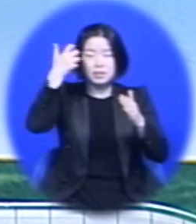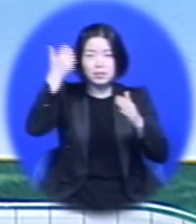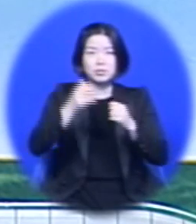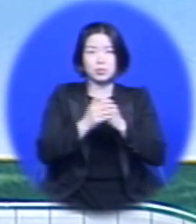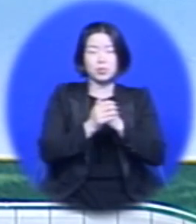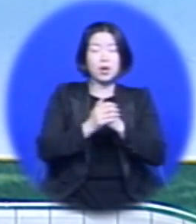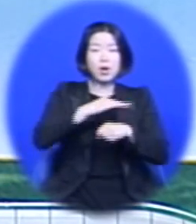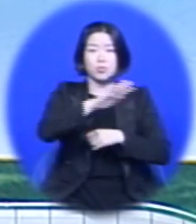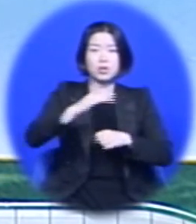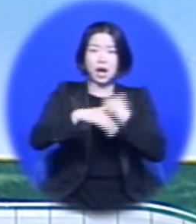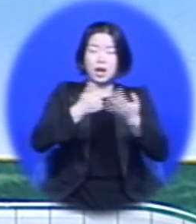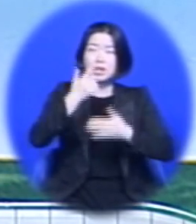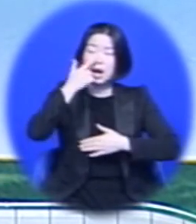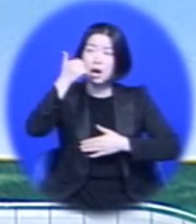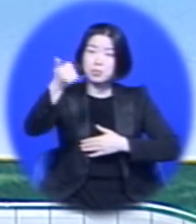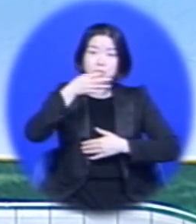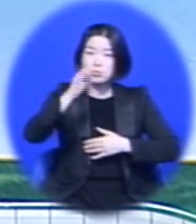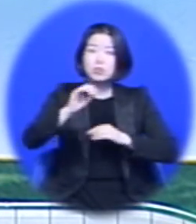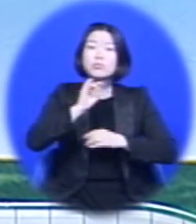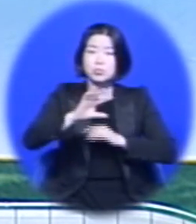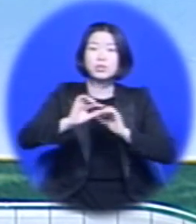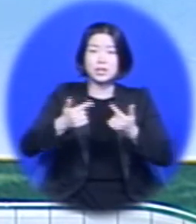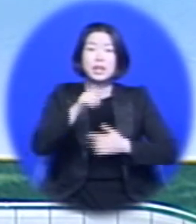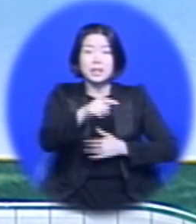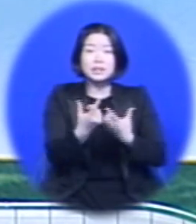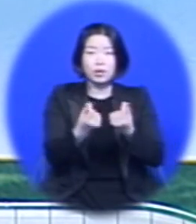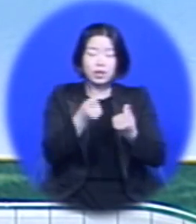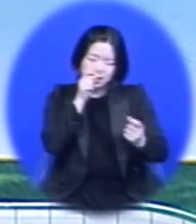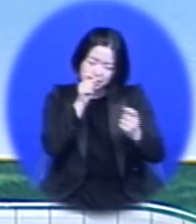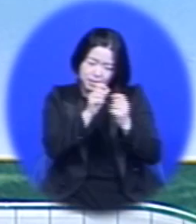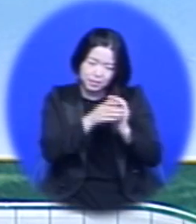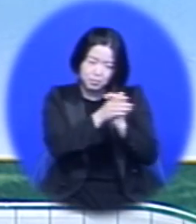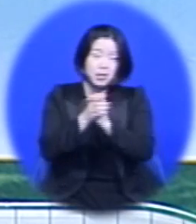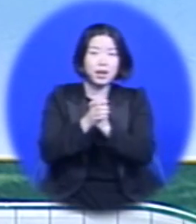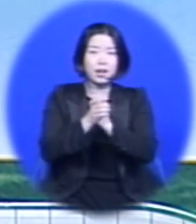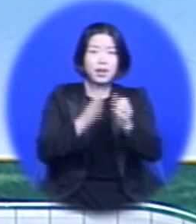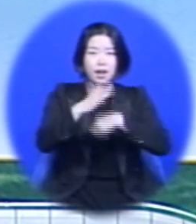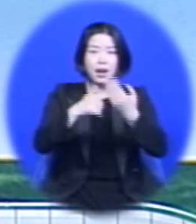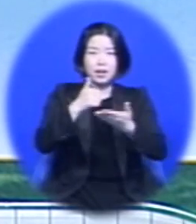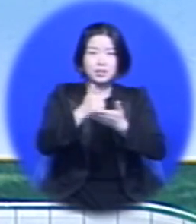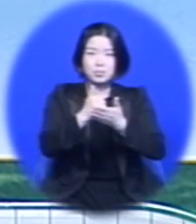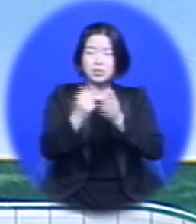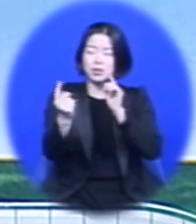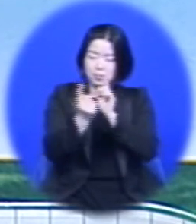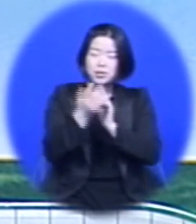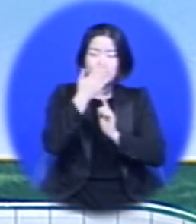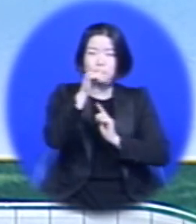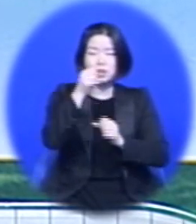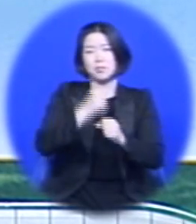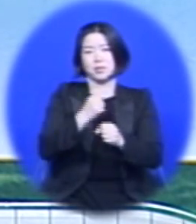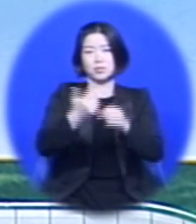하나님을 아버지라고 부르게 하실 뿐만 아니고 그렇게 친밀하게 하나님을 대하게 만들어 주십니다.